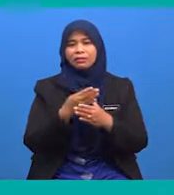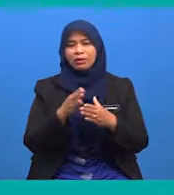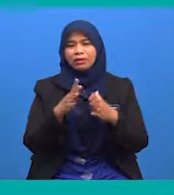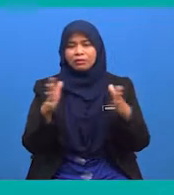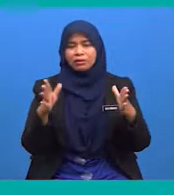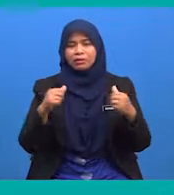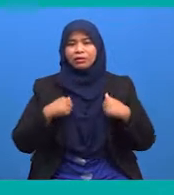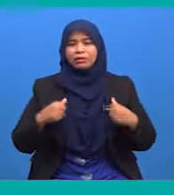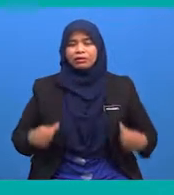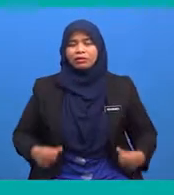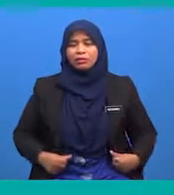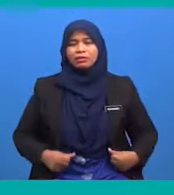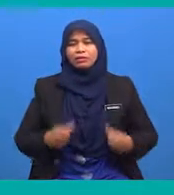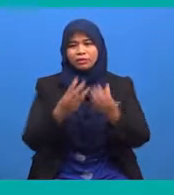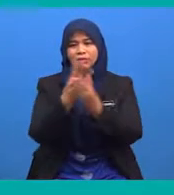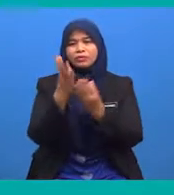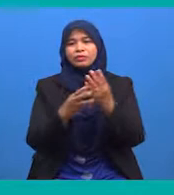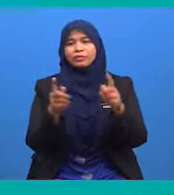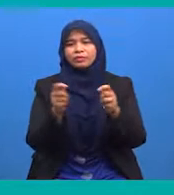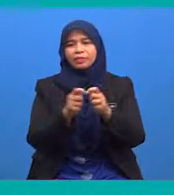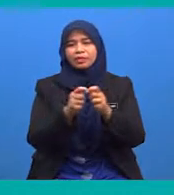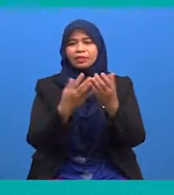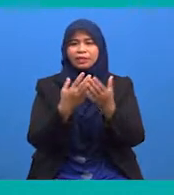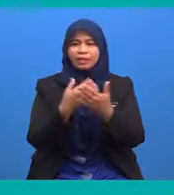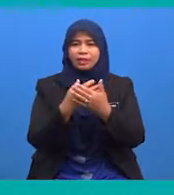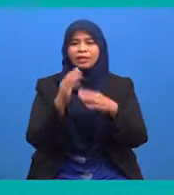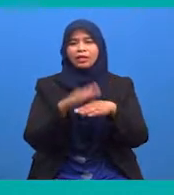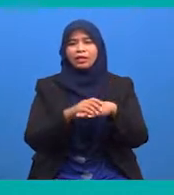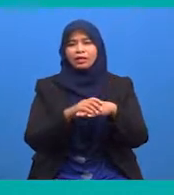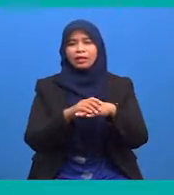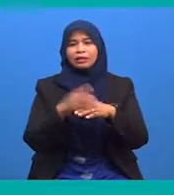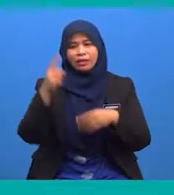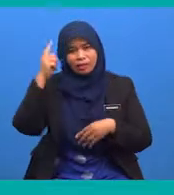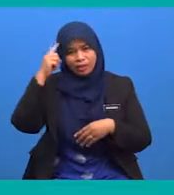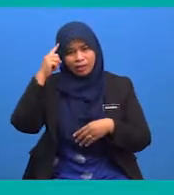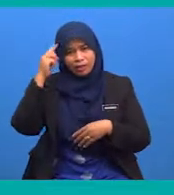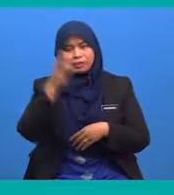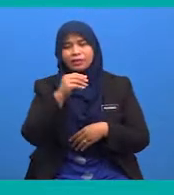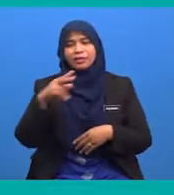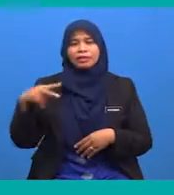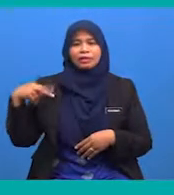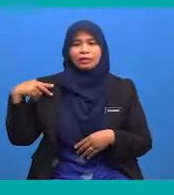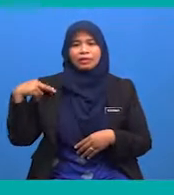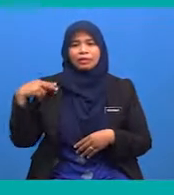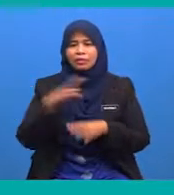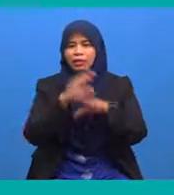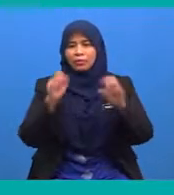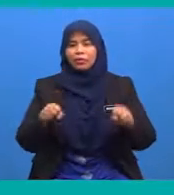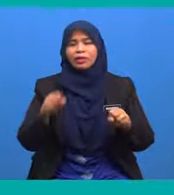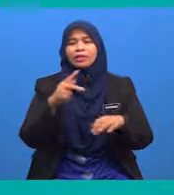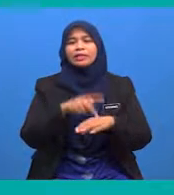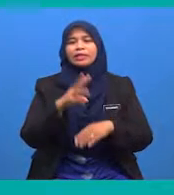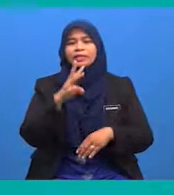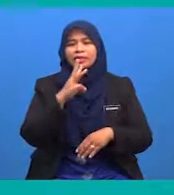wuduk seperti tangan, kepala, kaki tidak boleh dikenakan air,